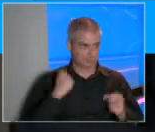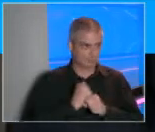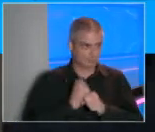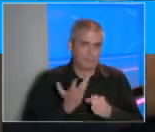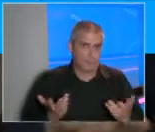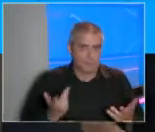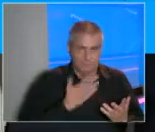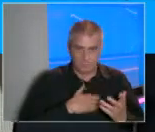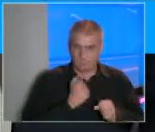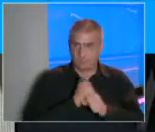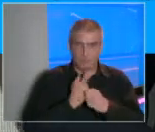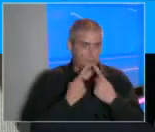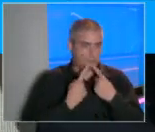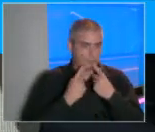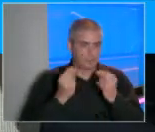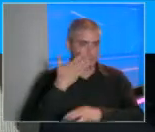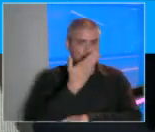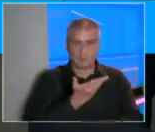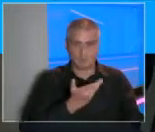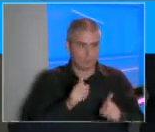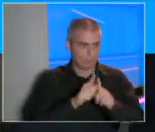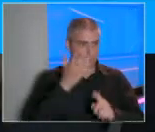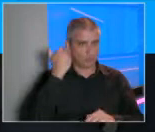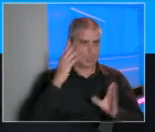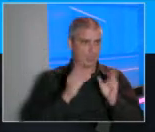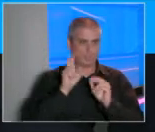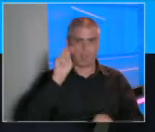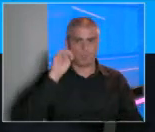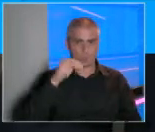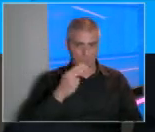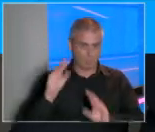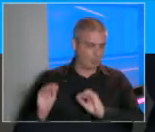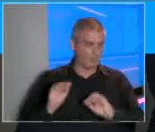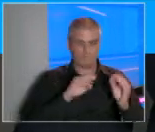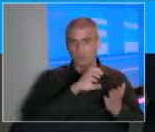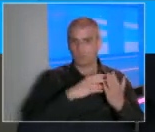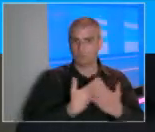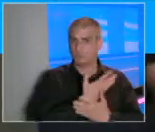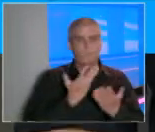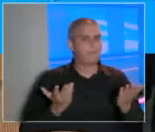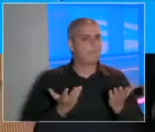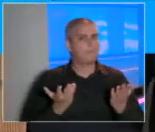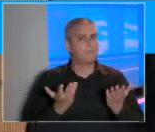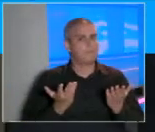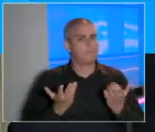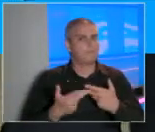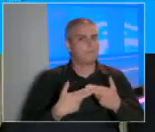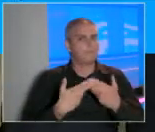אתם רוצים לנהל איזשהו מסע ומתן עם המדינה, כמו שהיה בזמנו עם המונה והם עברו ליישוב החדש? מה